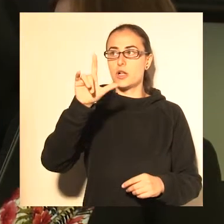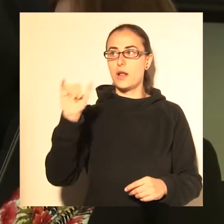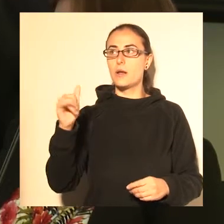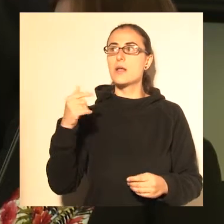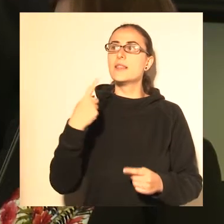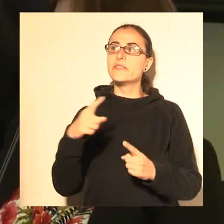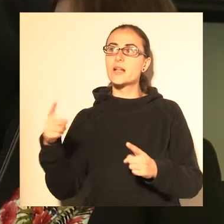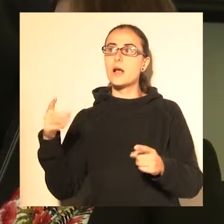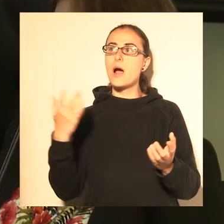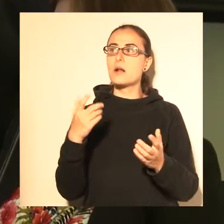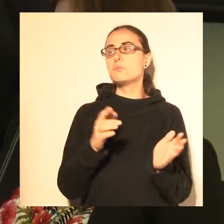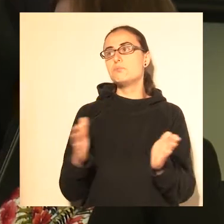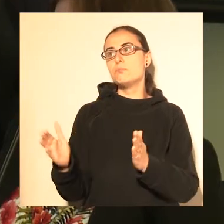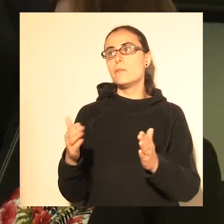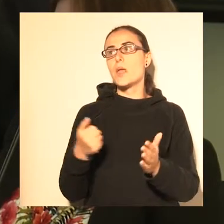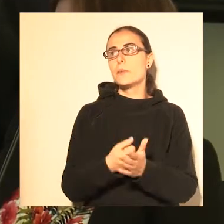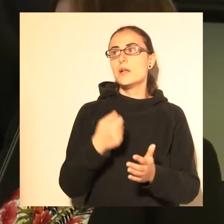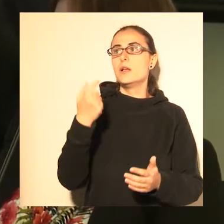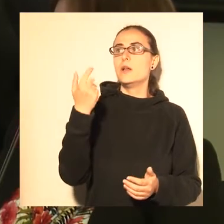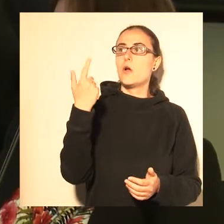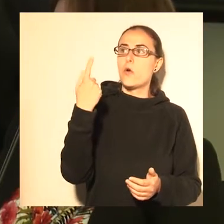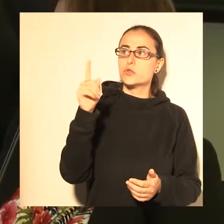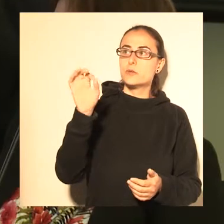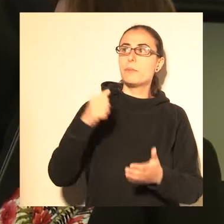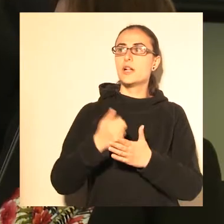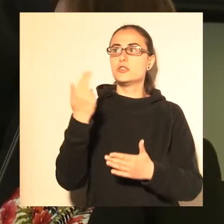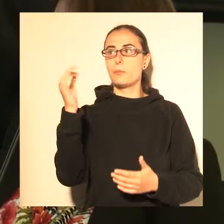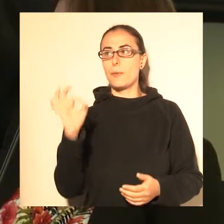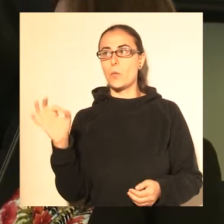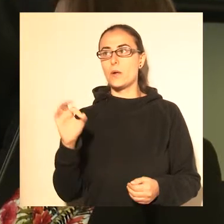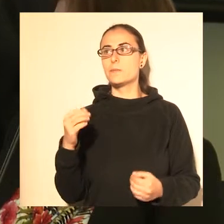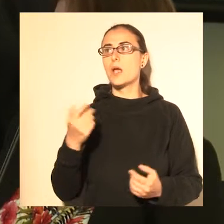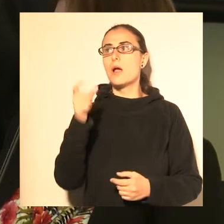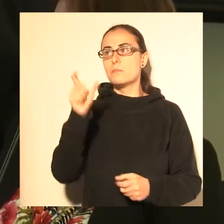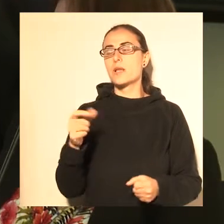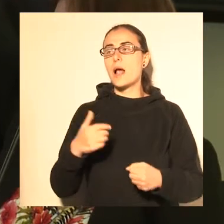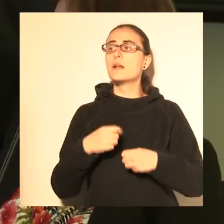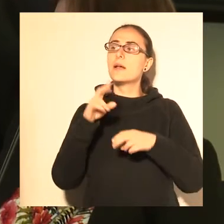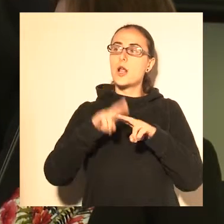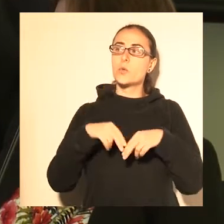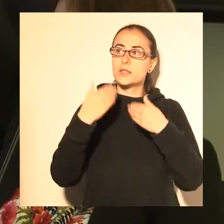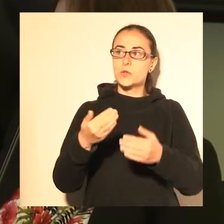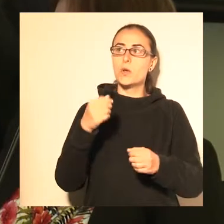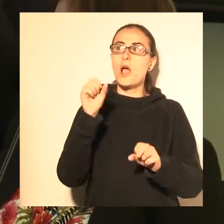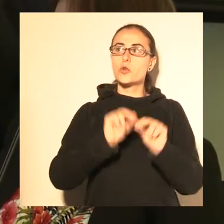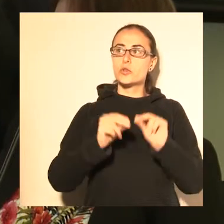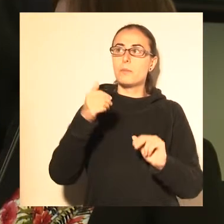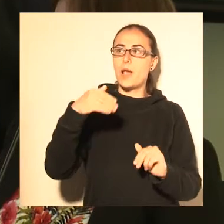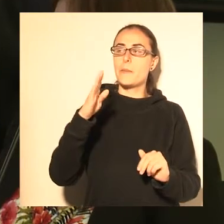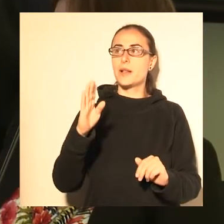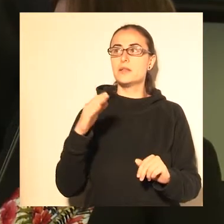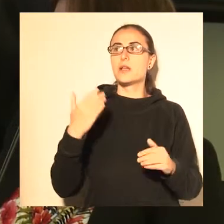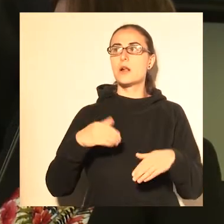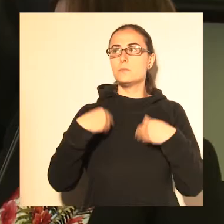150 RON și diferența până la 15 milioane o asigură asociația Maria Beatrice Deci